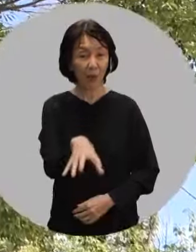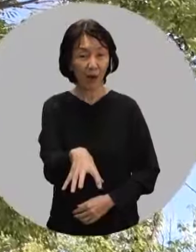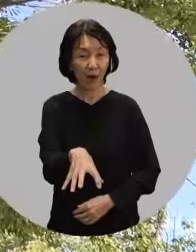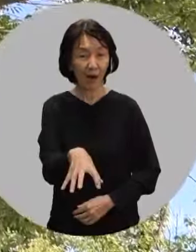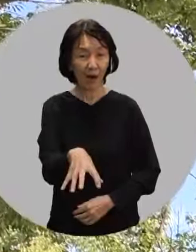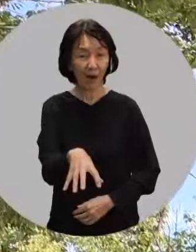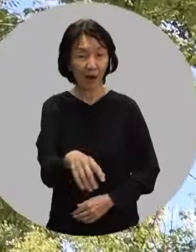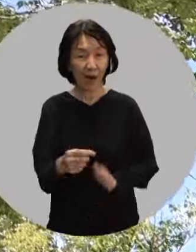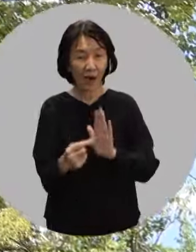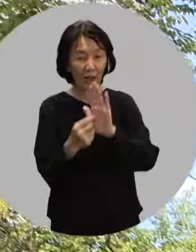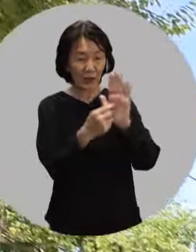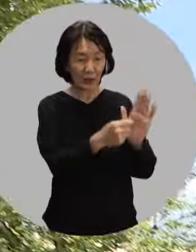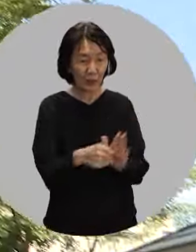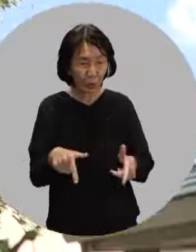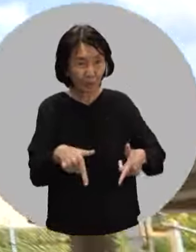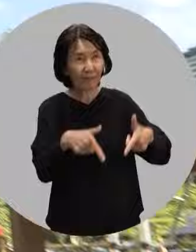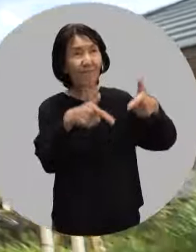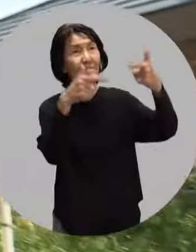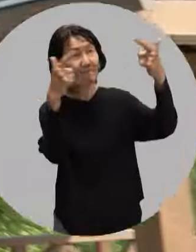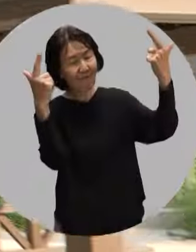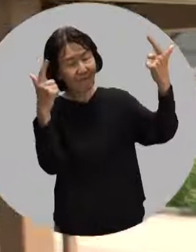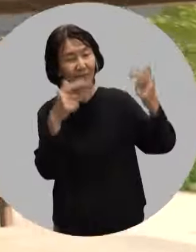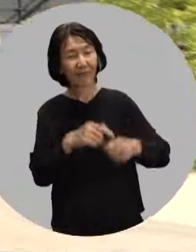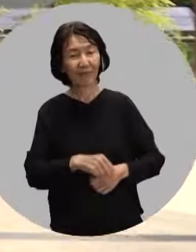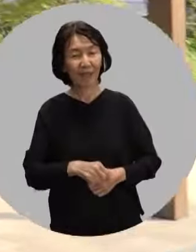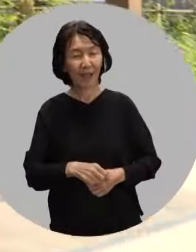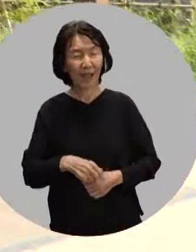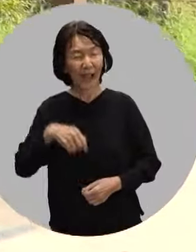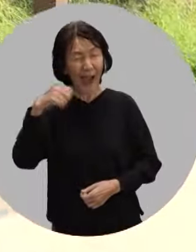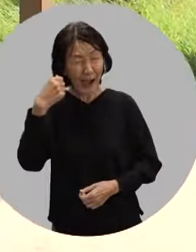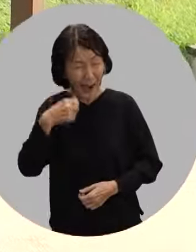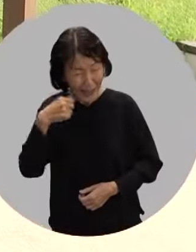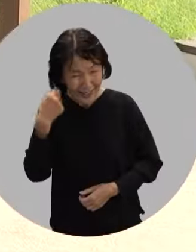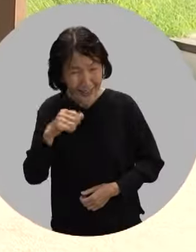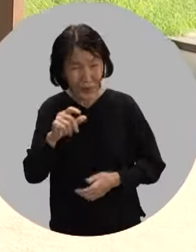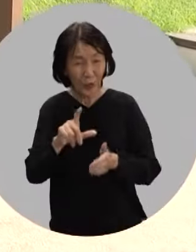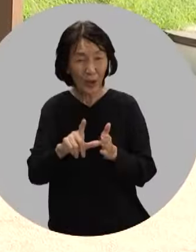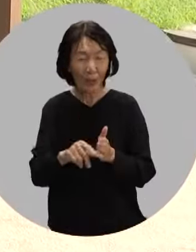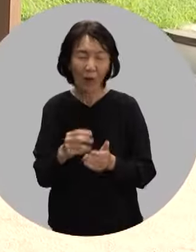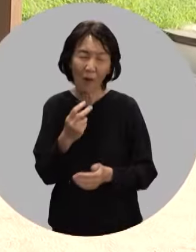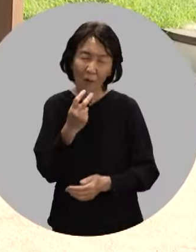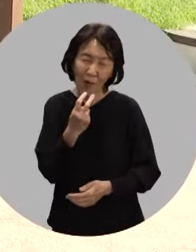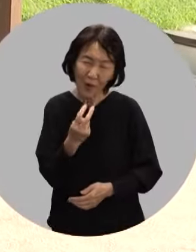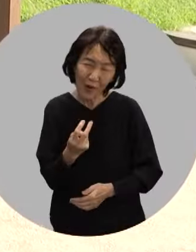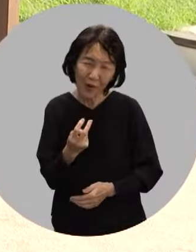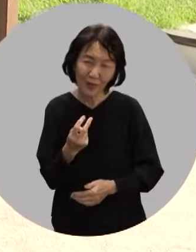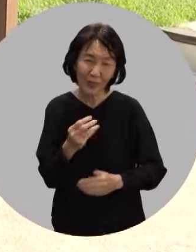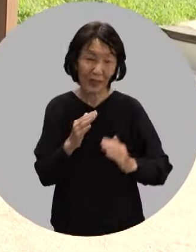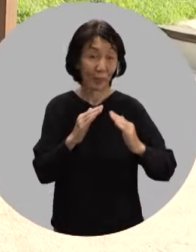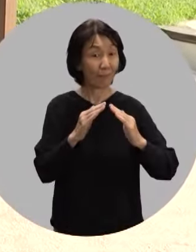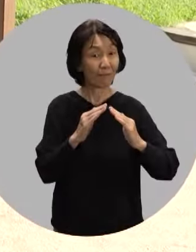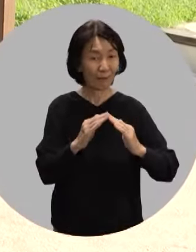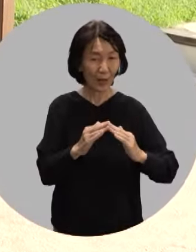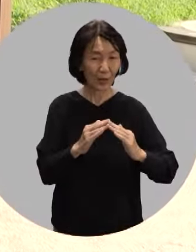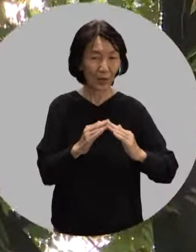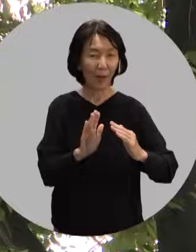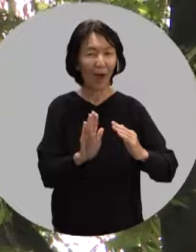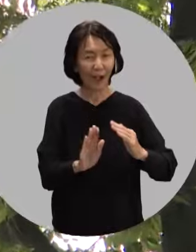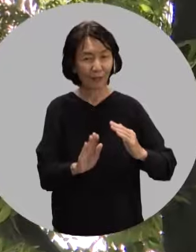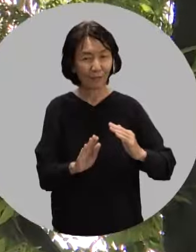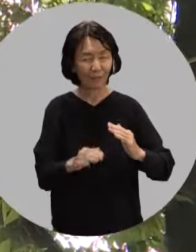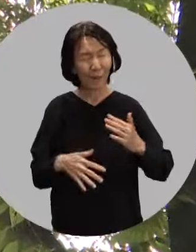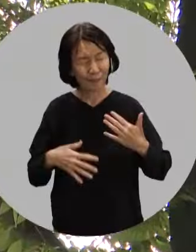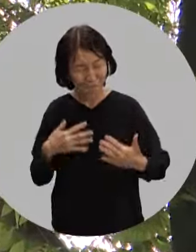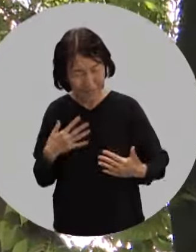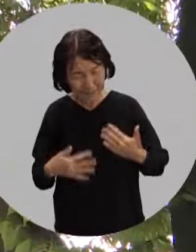公園の真ん中にはシンボルツリー、暑い夏の日もほっと一息つける木陰や吾妻屋